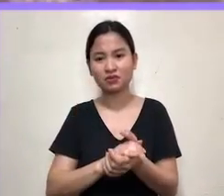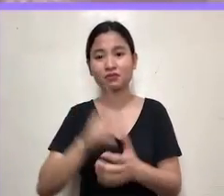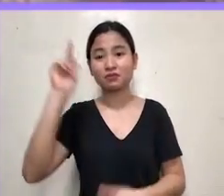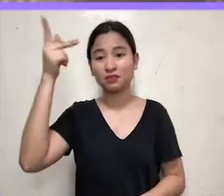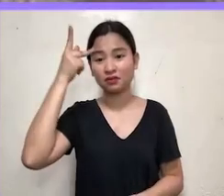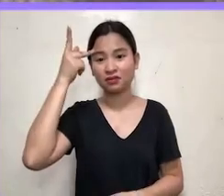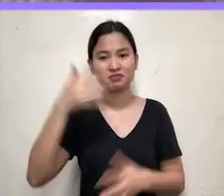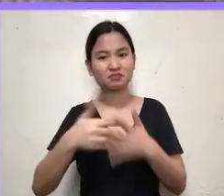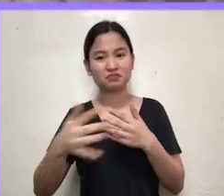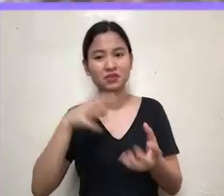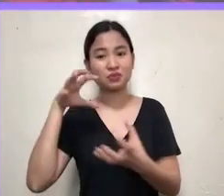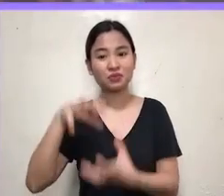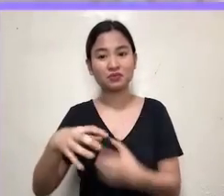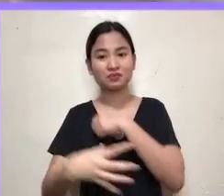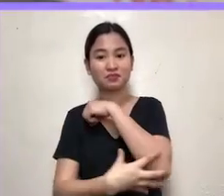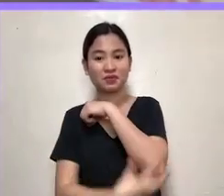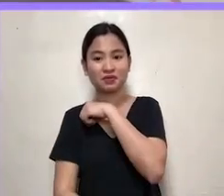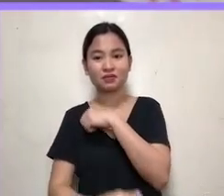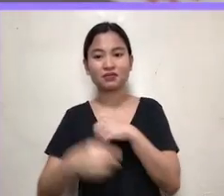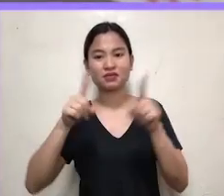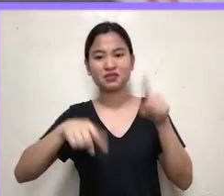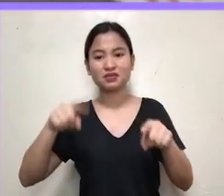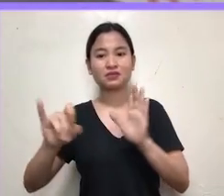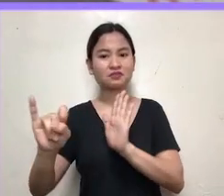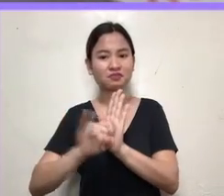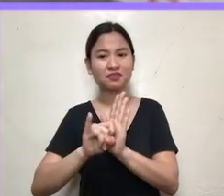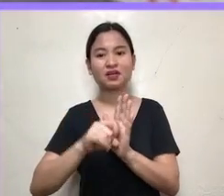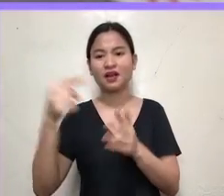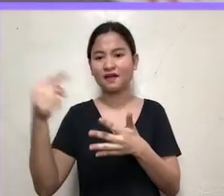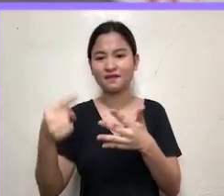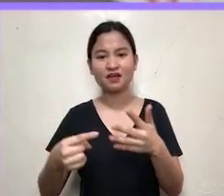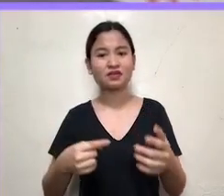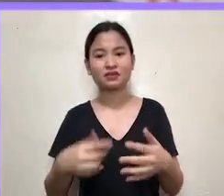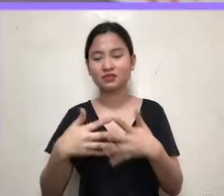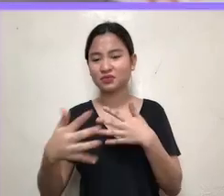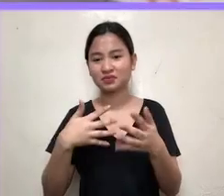paniniwalang politikal, estado sa lipunan at iba pang identidad.